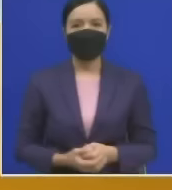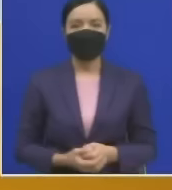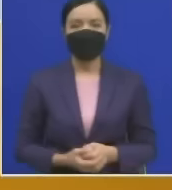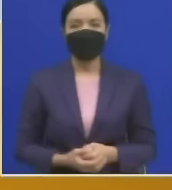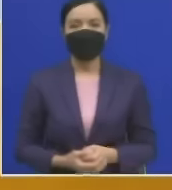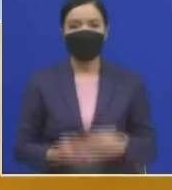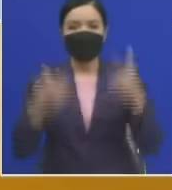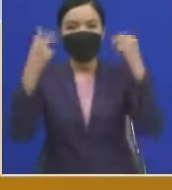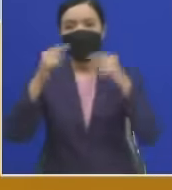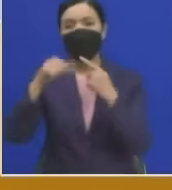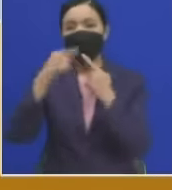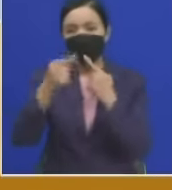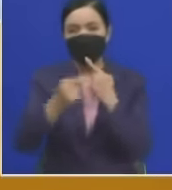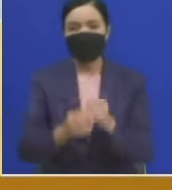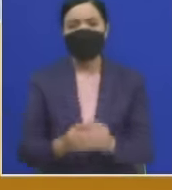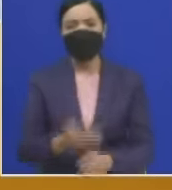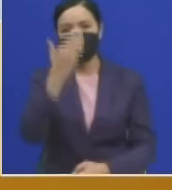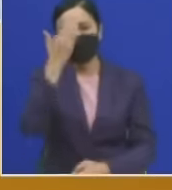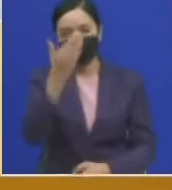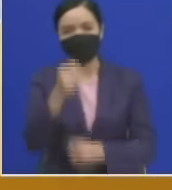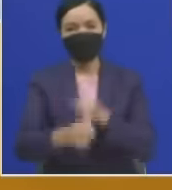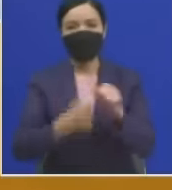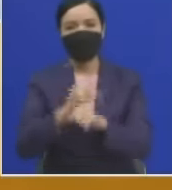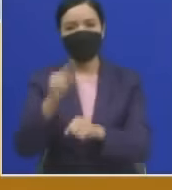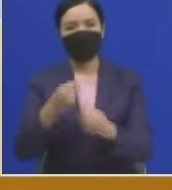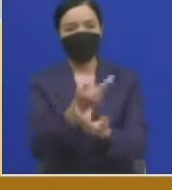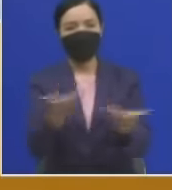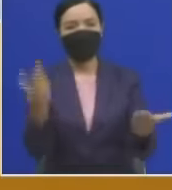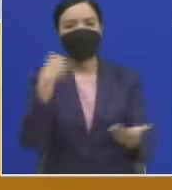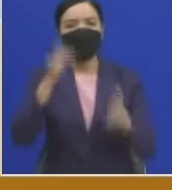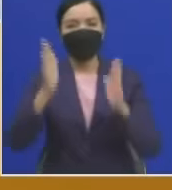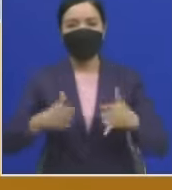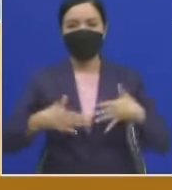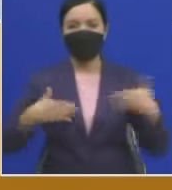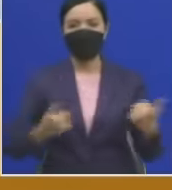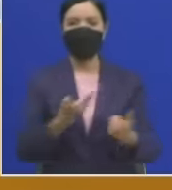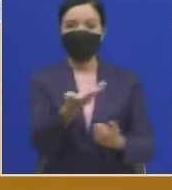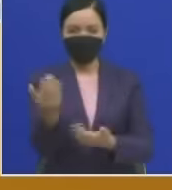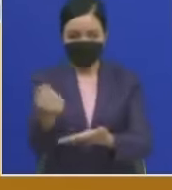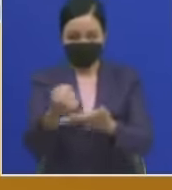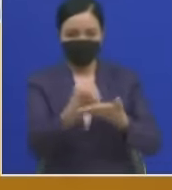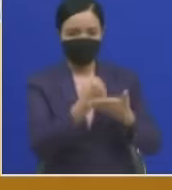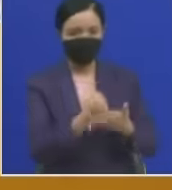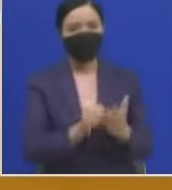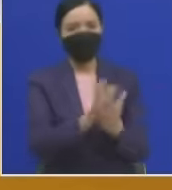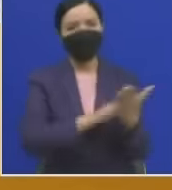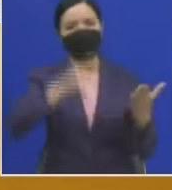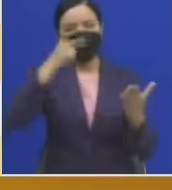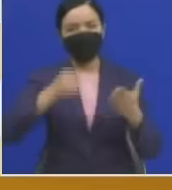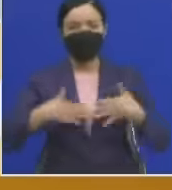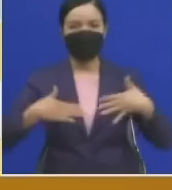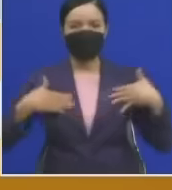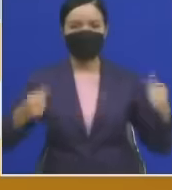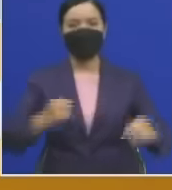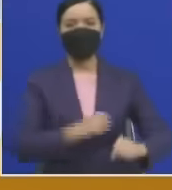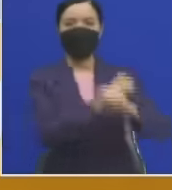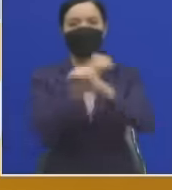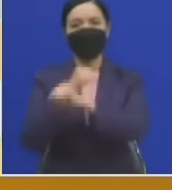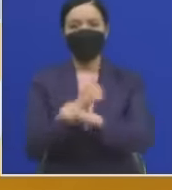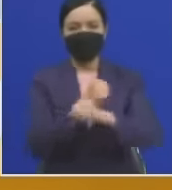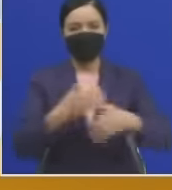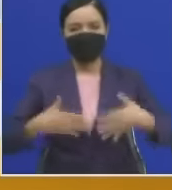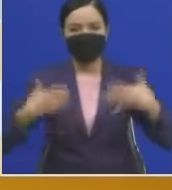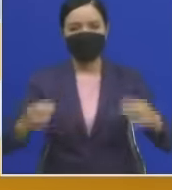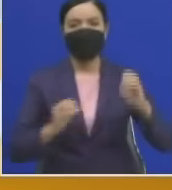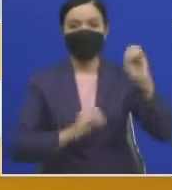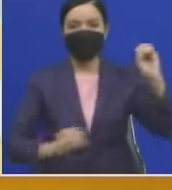ที่นายกพูดก็คือว่าสวัสดีปีใหม่ขอให้ทุกคนมีความสุขขอให้ช่วยกันทำบ้านเมืองให้สุขปลอดภัยให้มีความสุข